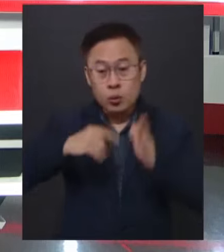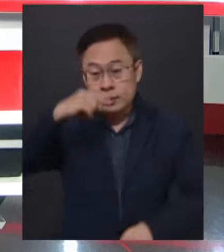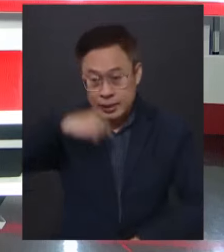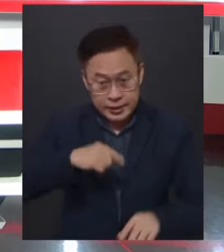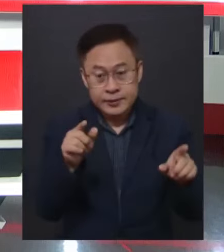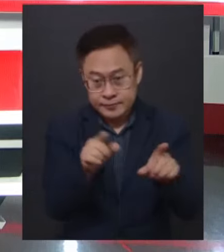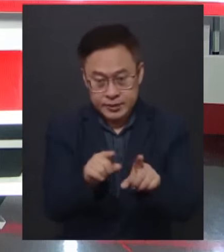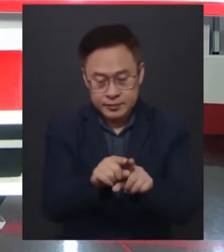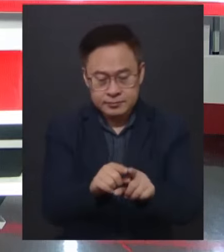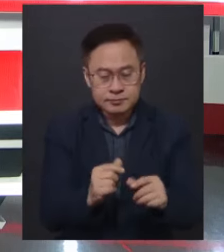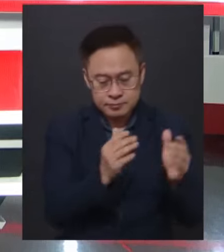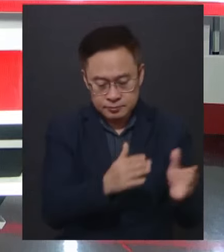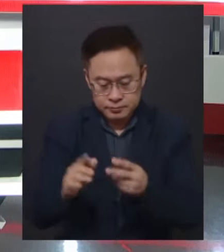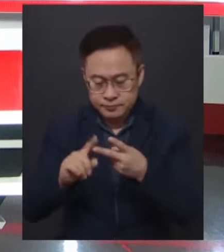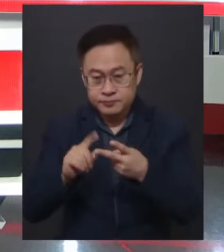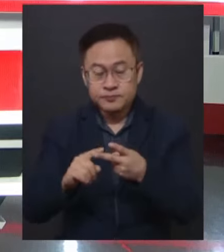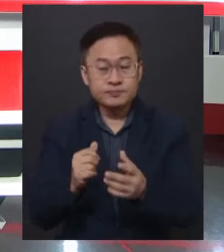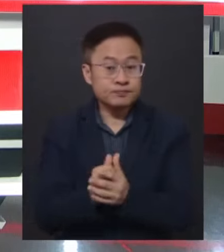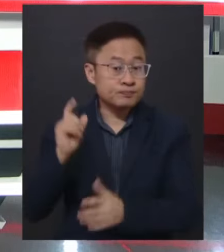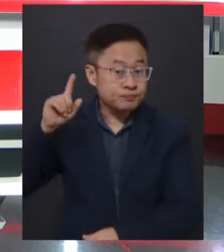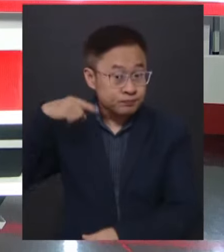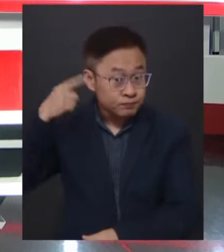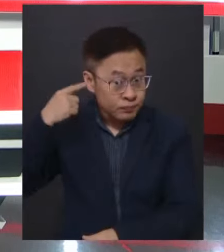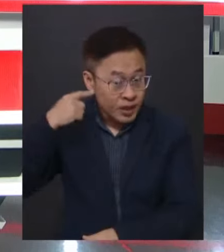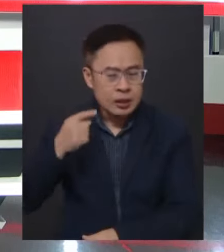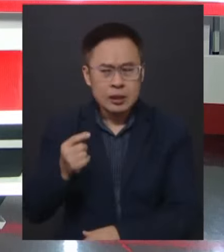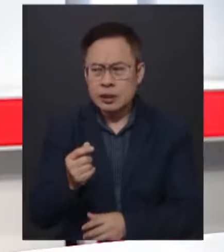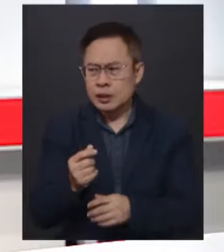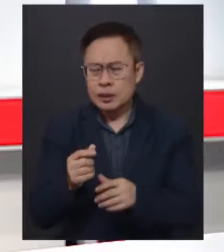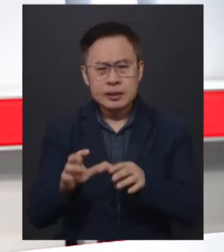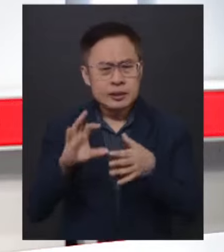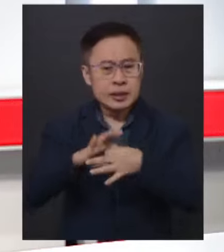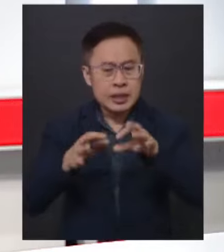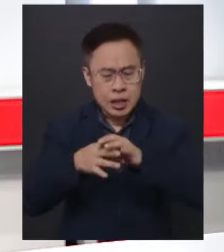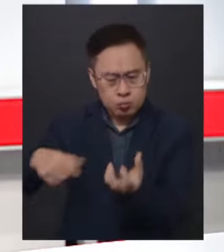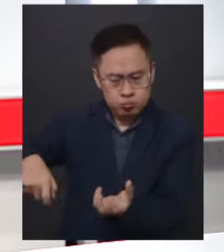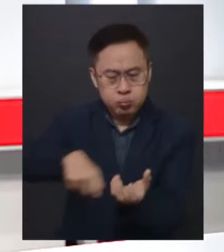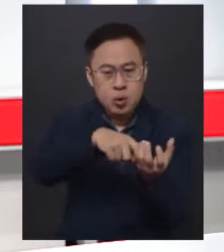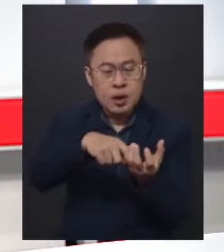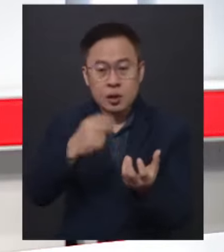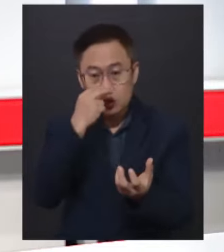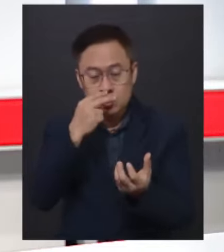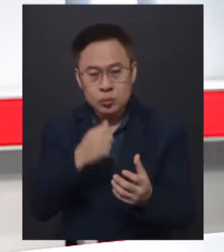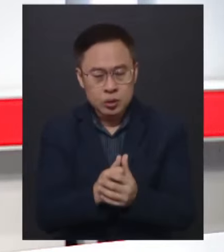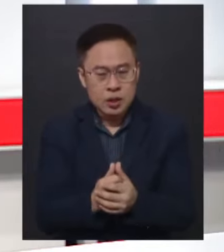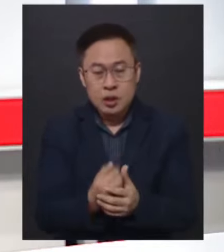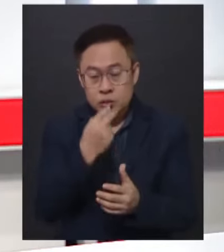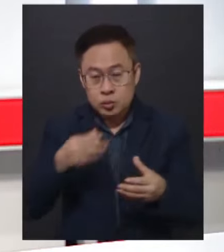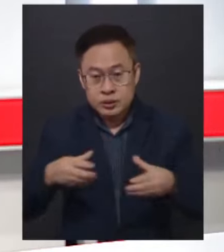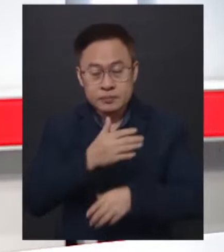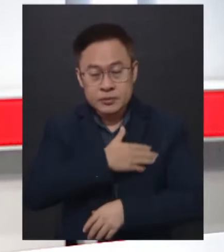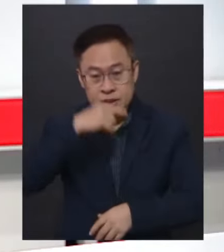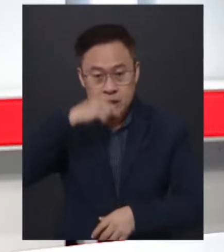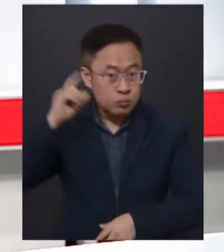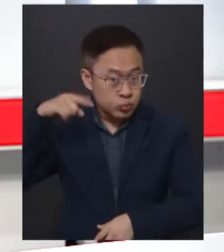ทีนี้พาไปที่การแข่งขันในศึกฮอกกี้หญิงอดอเชียน Cup 2024กันบ้างค่ะสำหรับนักกีฬาทีมฮอกกี้สาวไทยของเราก็